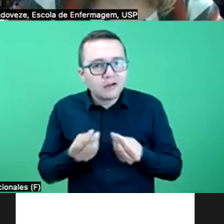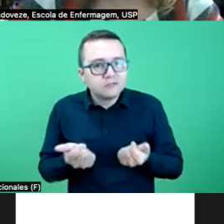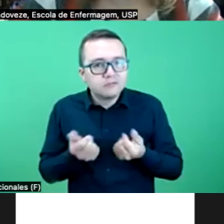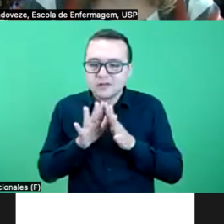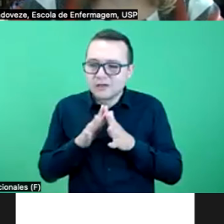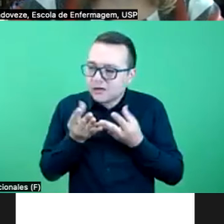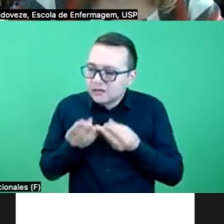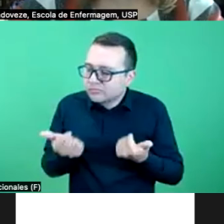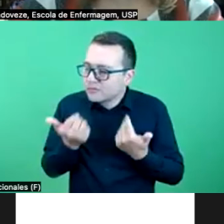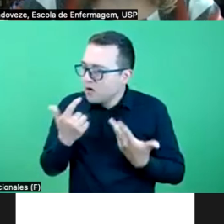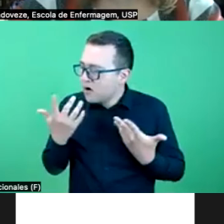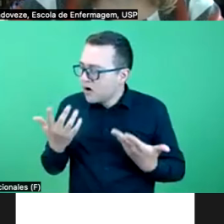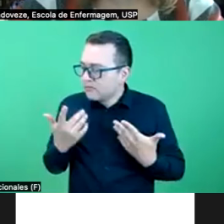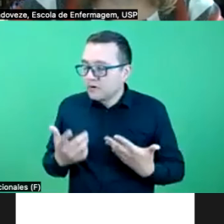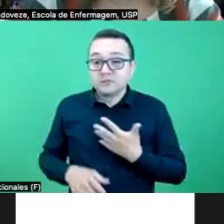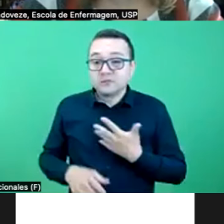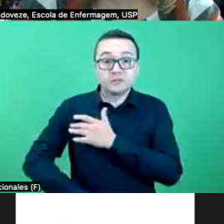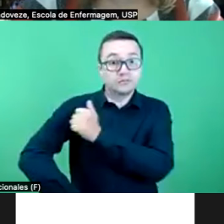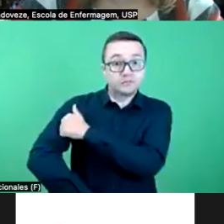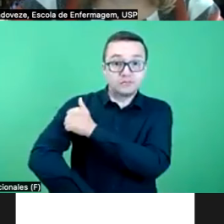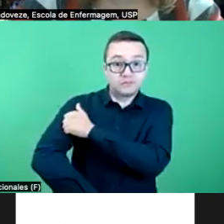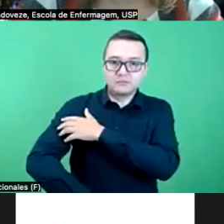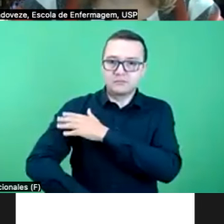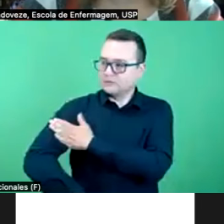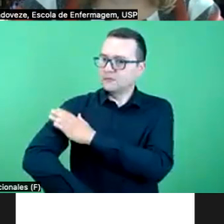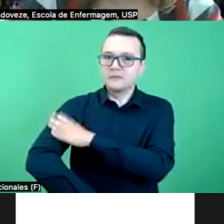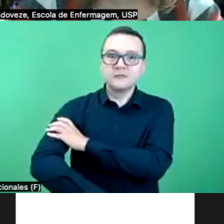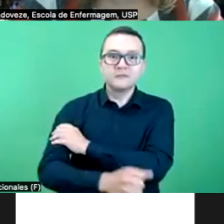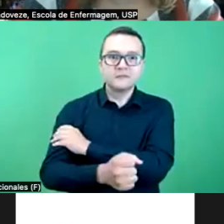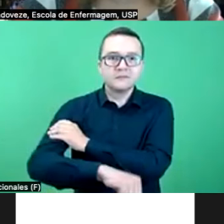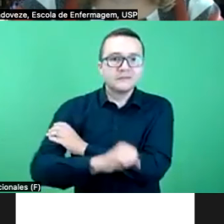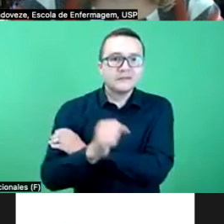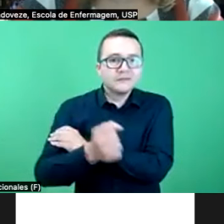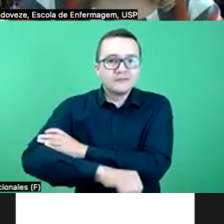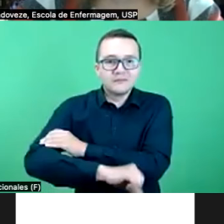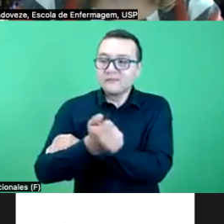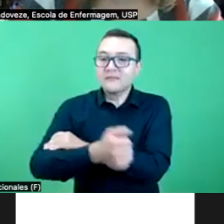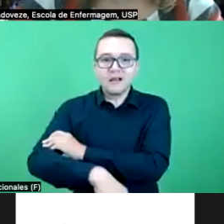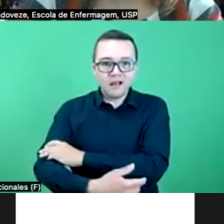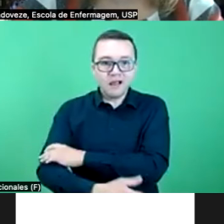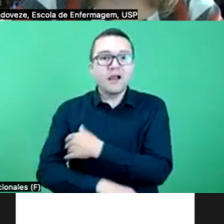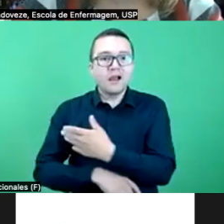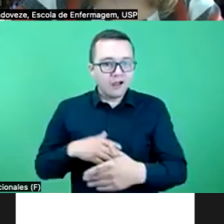solutions. Et d'ailleurs, elle a pu surmonter cette paralysie de l'avant-bras la semaine dernière.